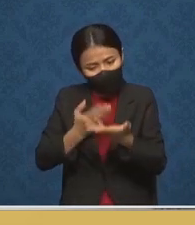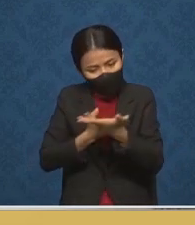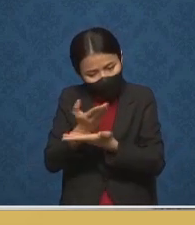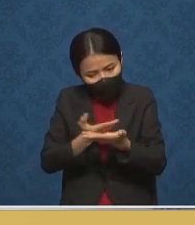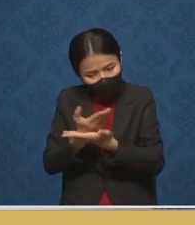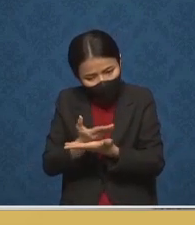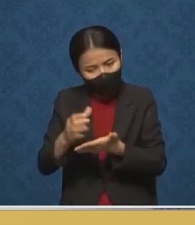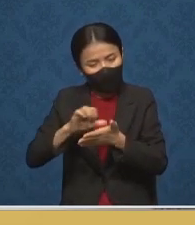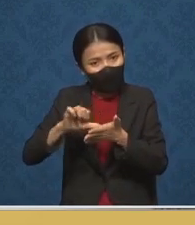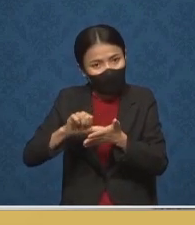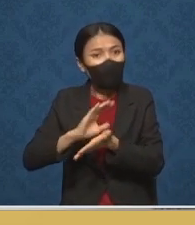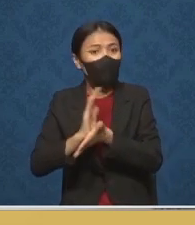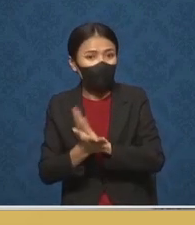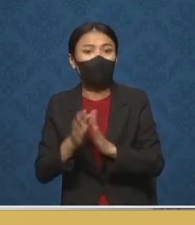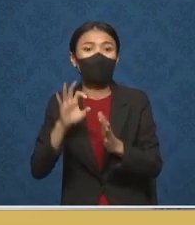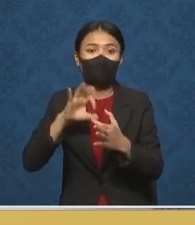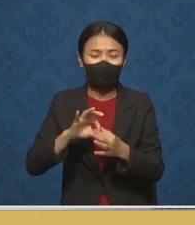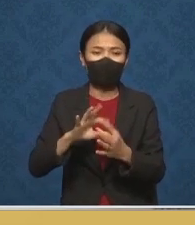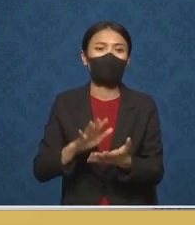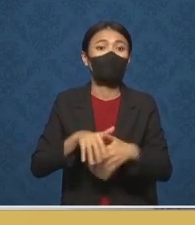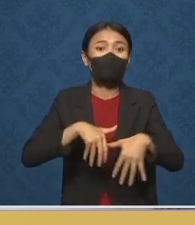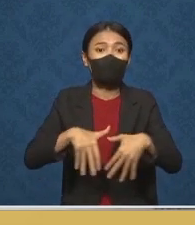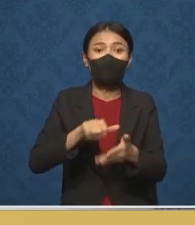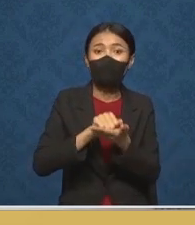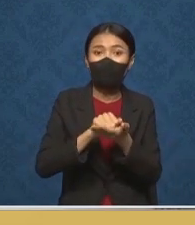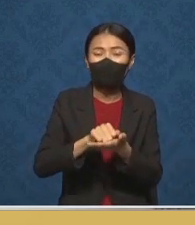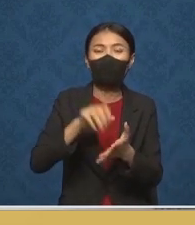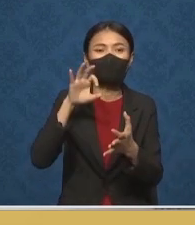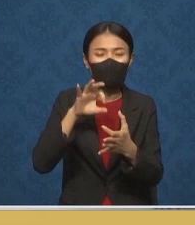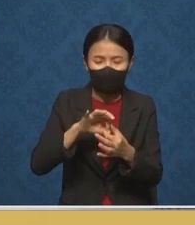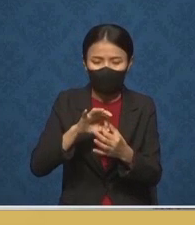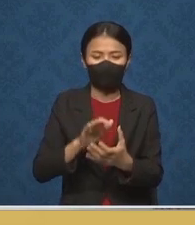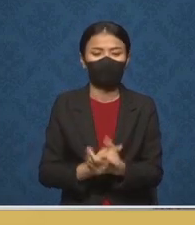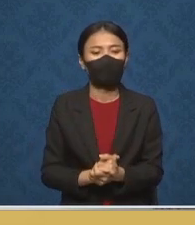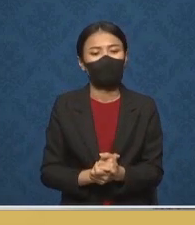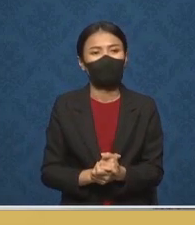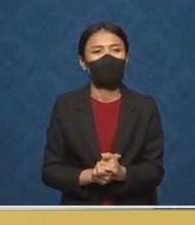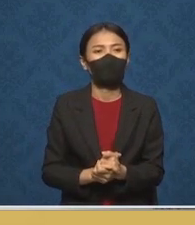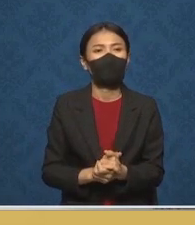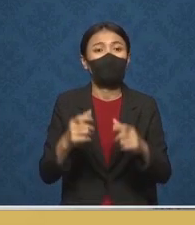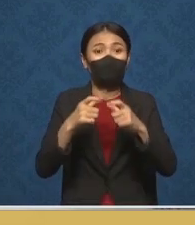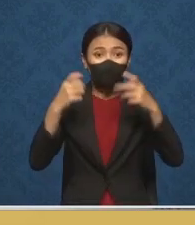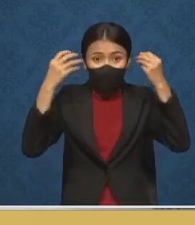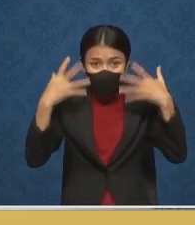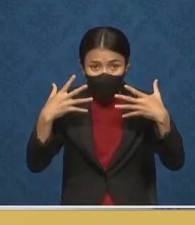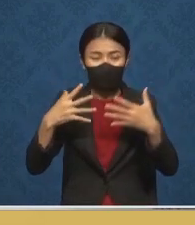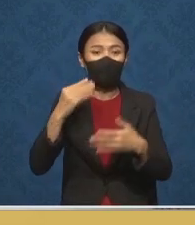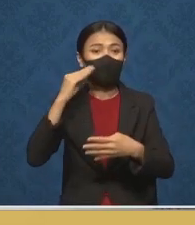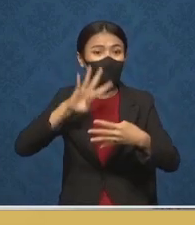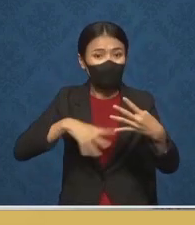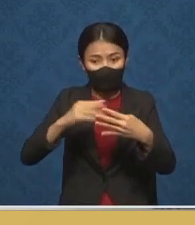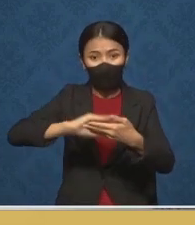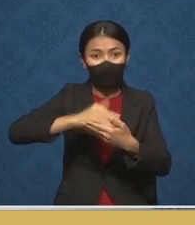งการบริการประชาชนด้านทะเบียนราษฎรและบัตรประชาชนจากภาครัฐท่านประธานที่เคารพครับเราต้องย